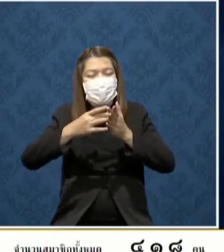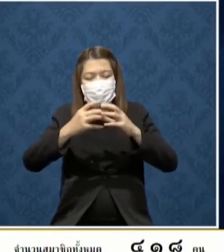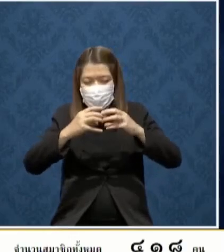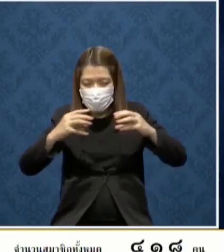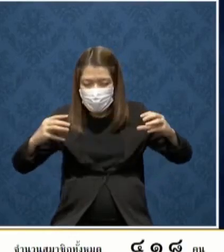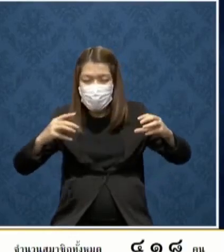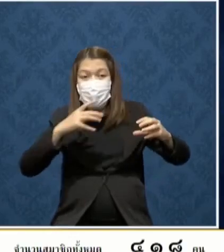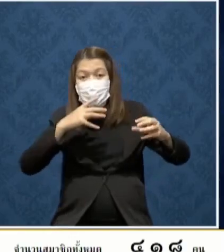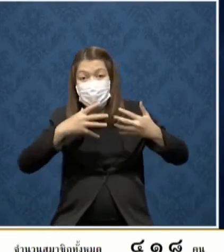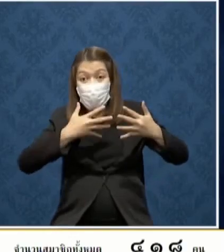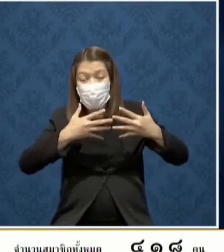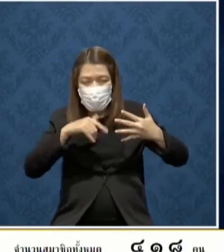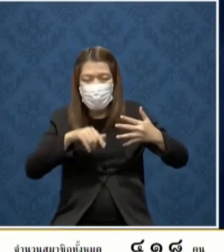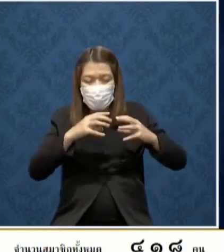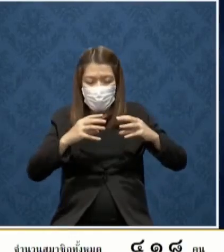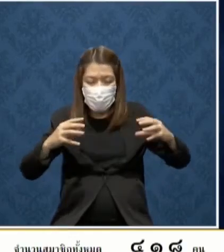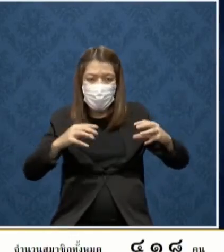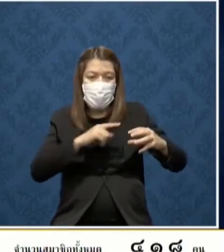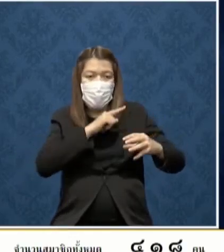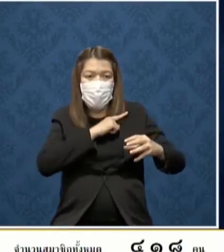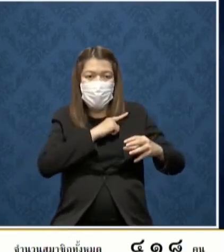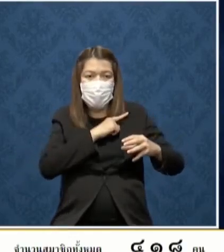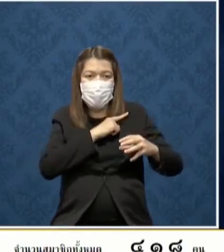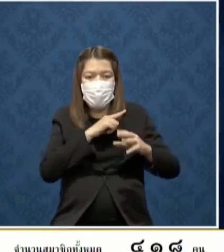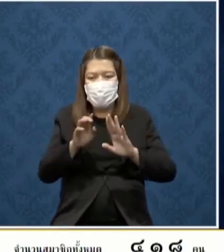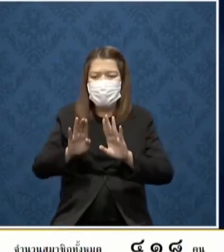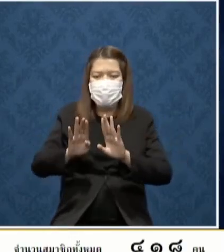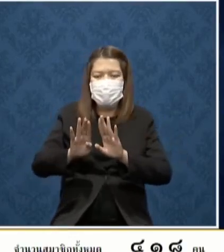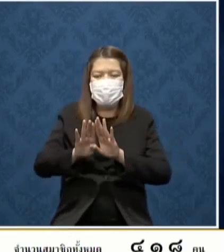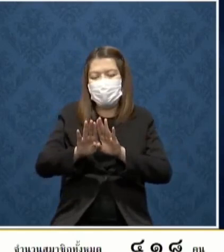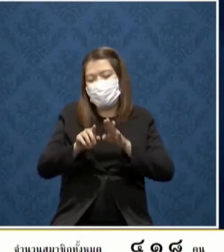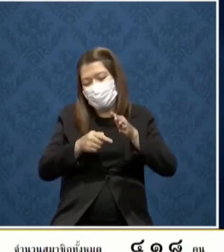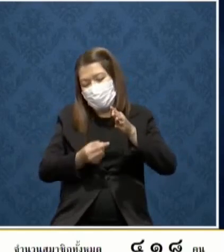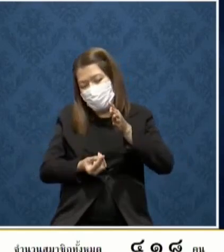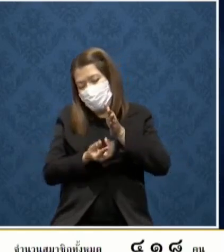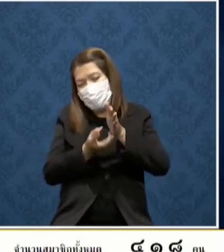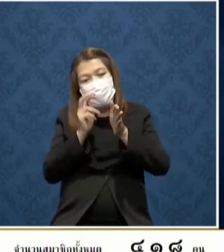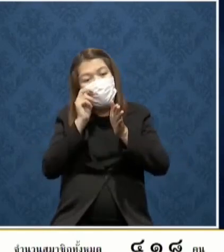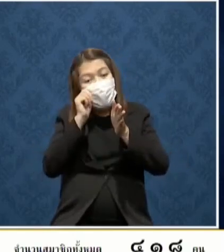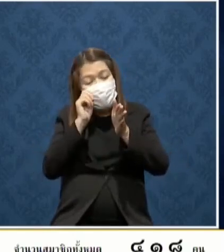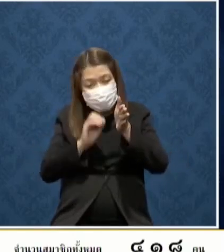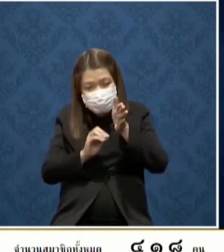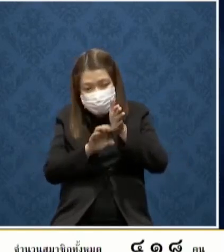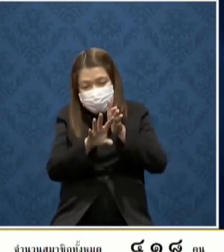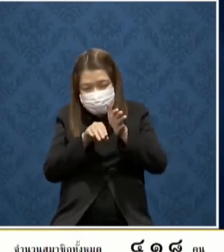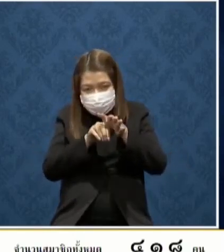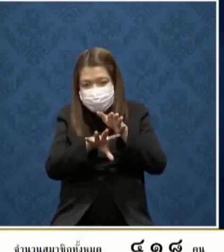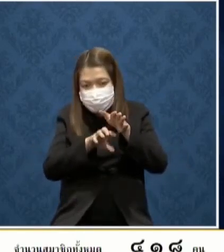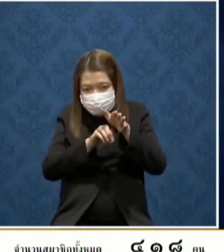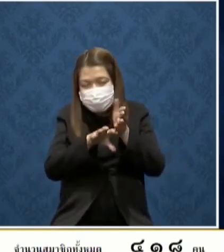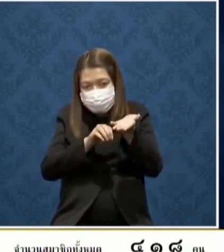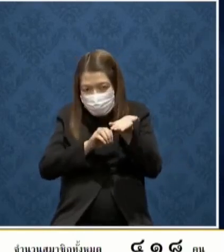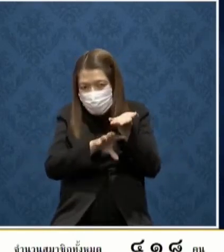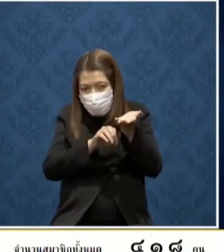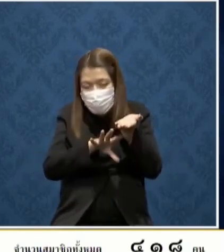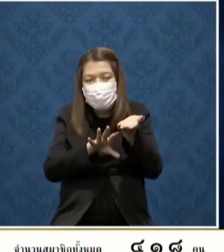กครั้งยทำหน้าที่ ที่จะเป็ตัวอุดช่องใต้ท้องเรือไม่ให้น้ำไหลย้อนเข้าไปสู่ตวเรือ